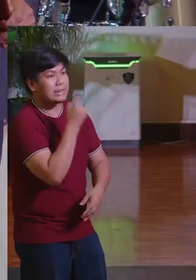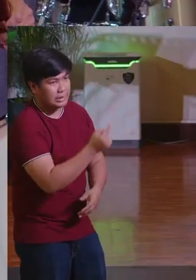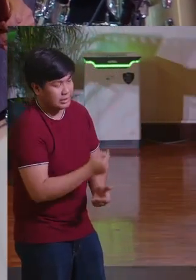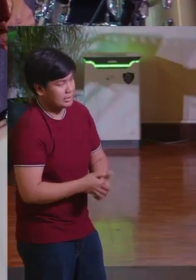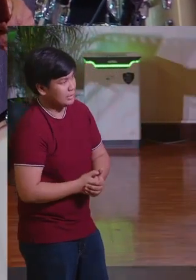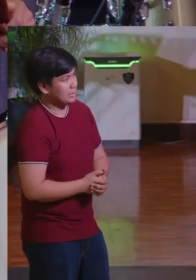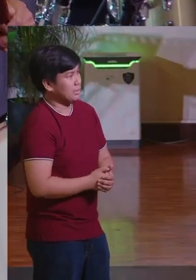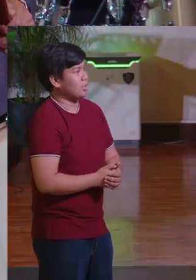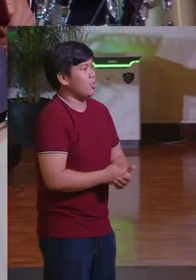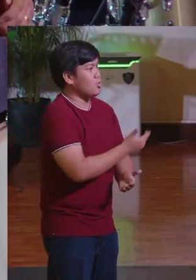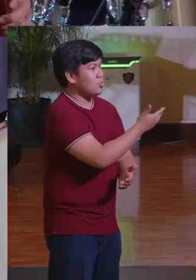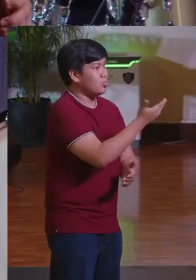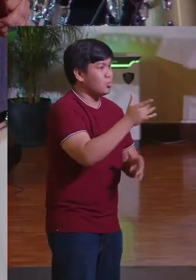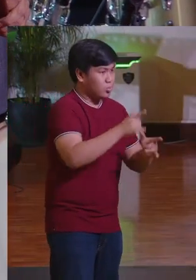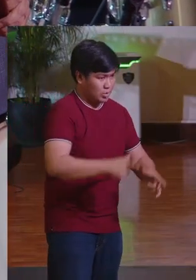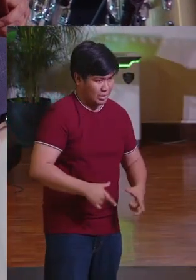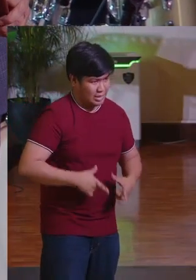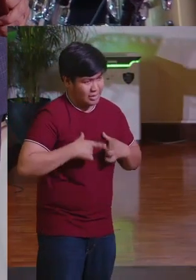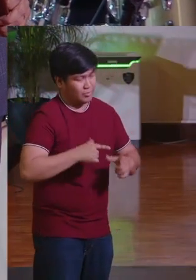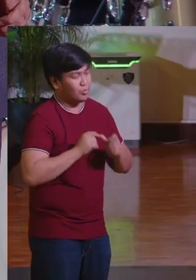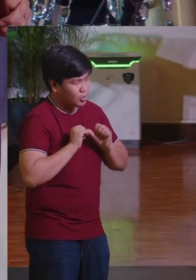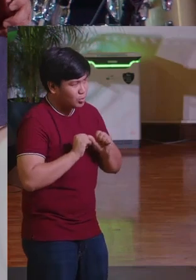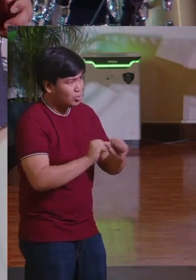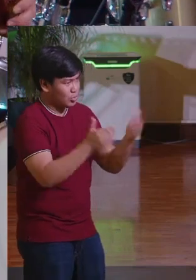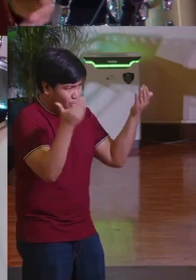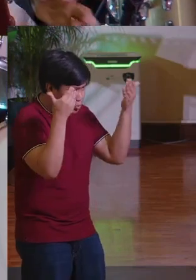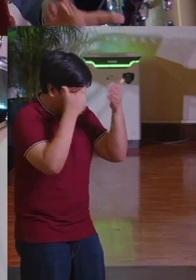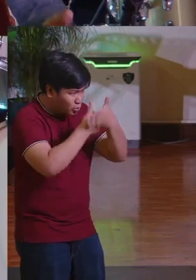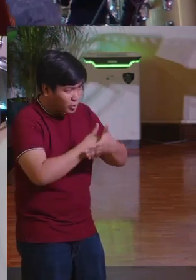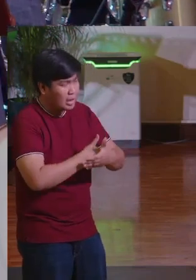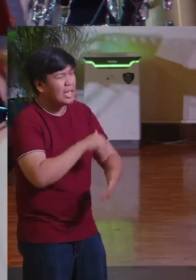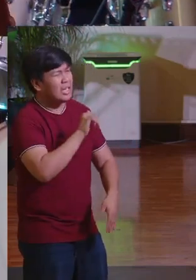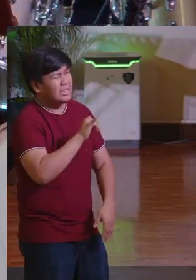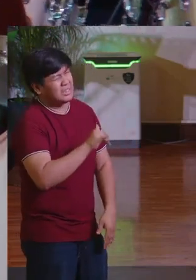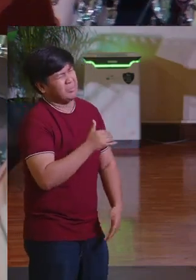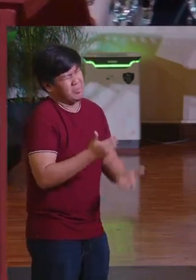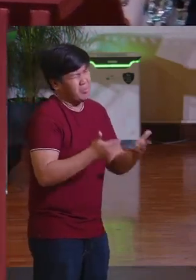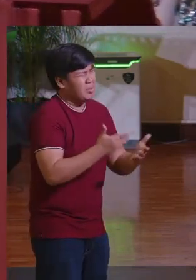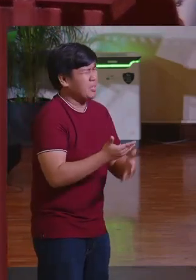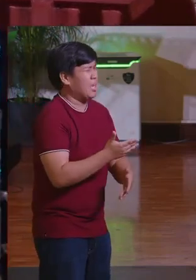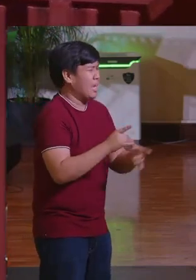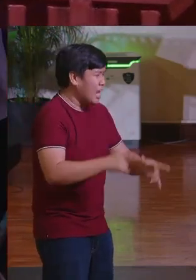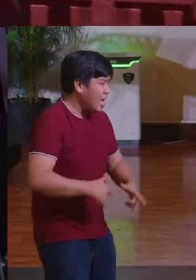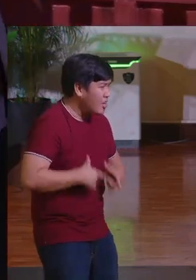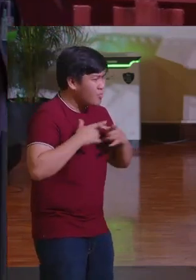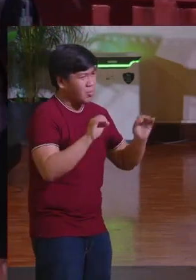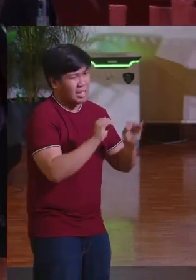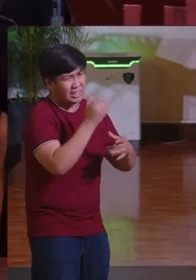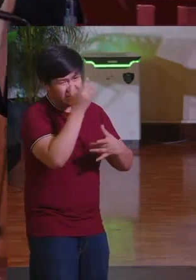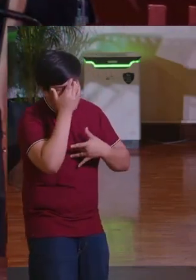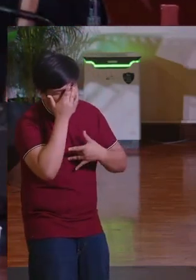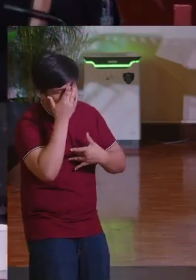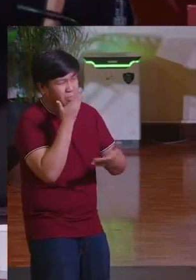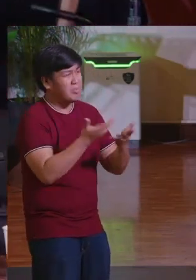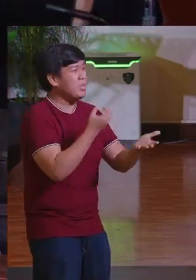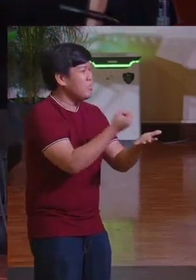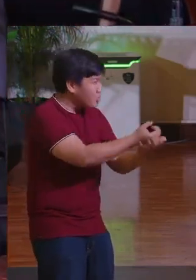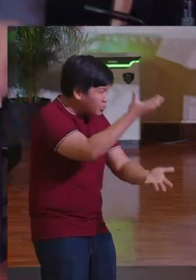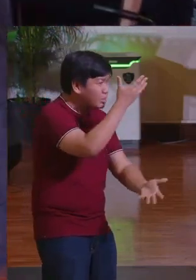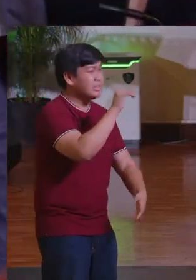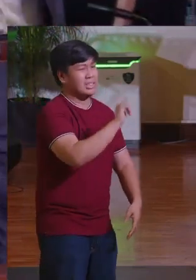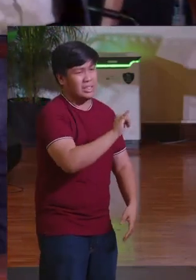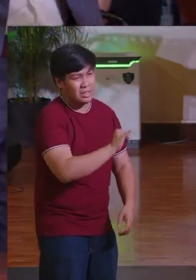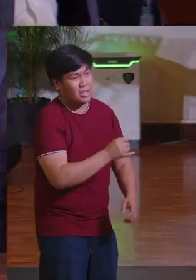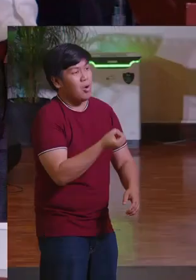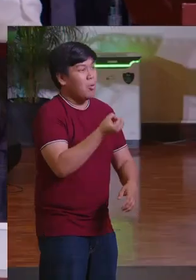ay namumuhay pa rin sa kadiliman. Mukhang okay naman ang buhay mo. Wala kang sakit, marami kang property, no?